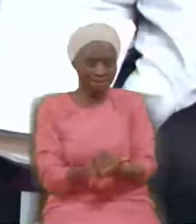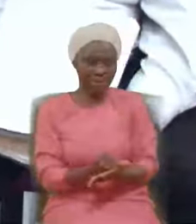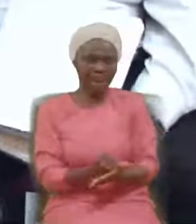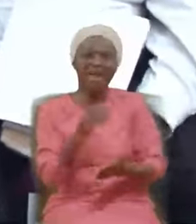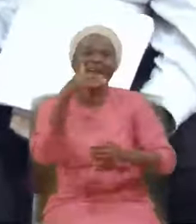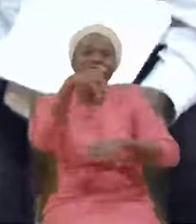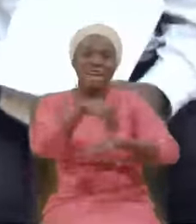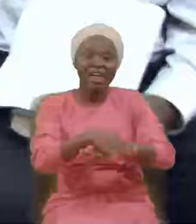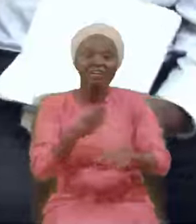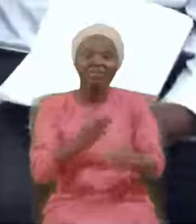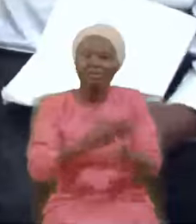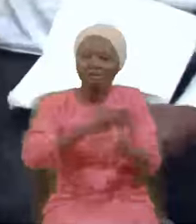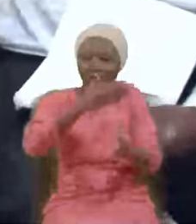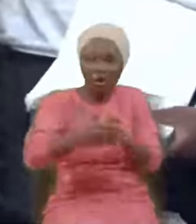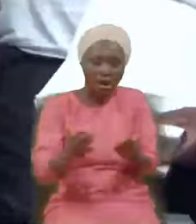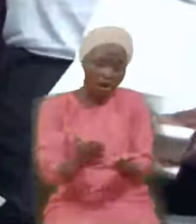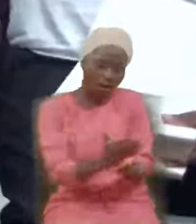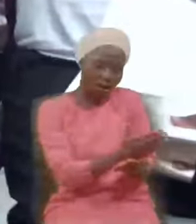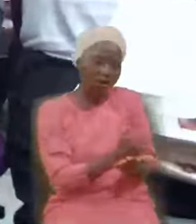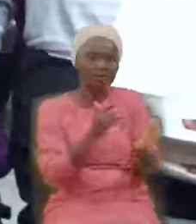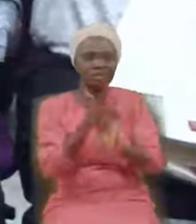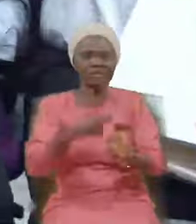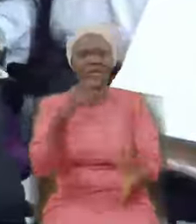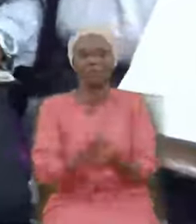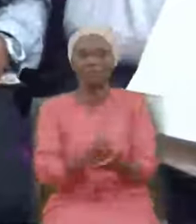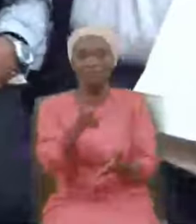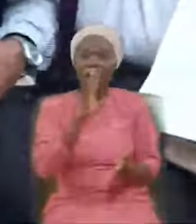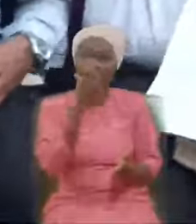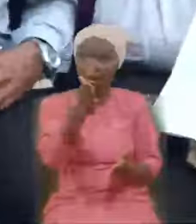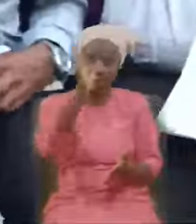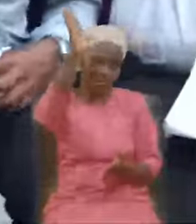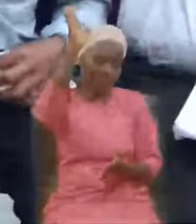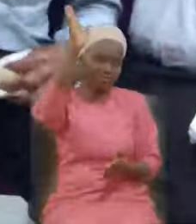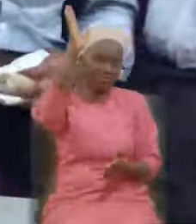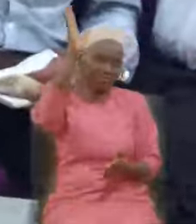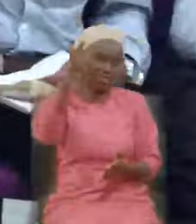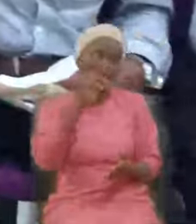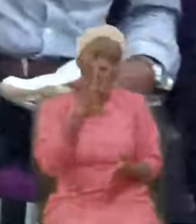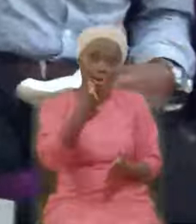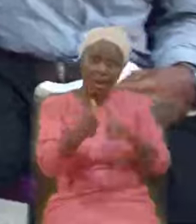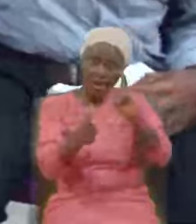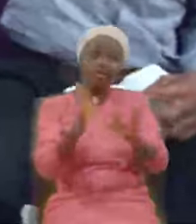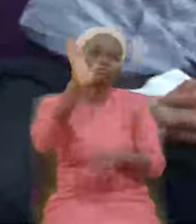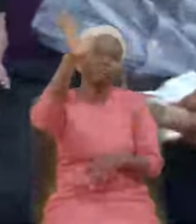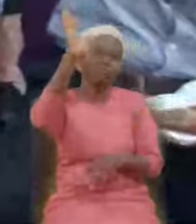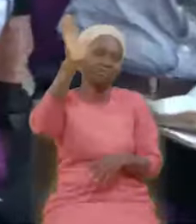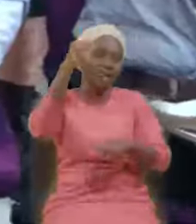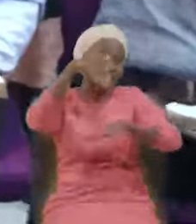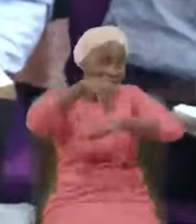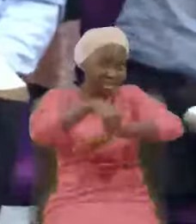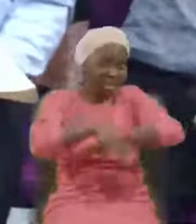La soirée de la récupération totale, de la guérison totale. Où êtes-vous? Où